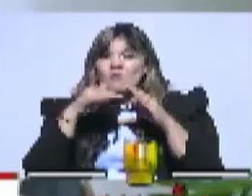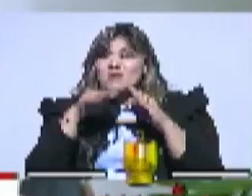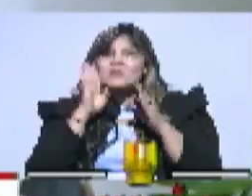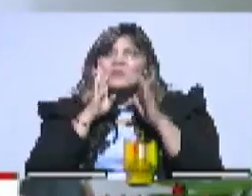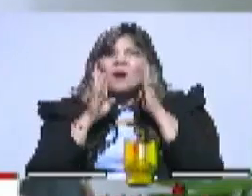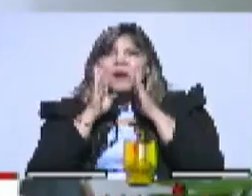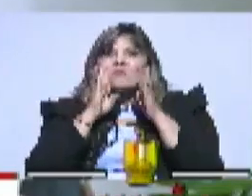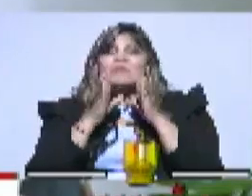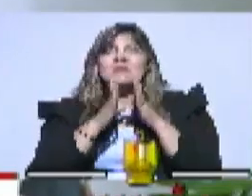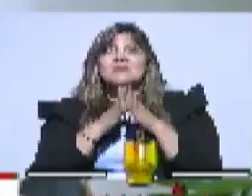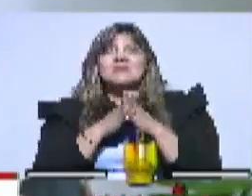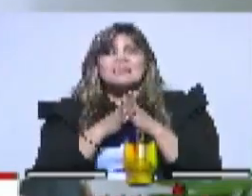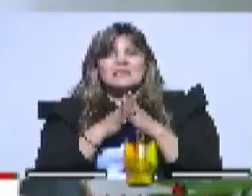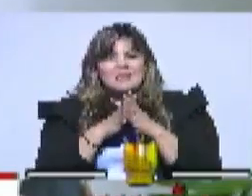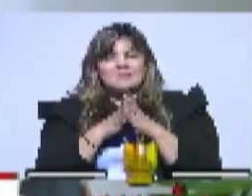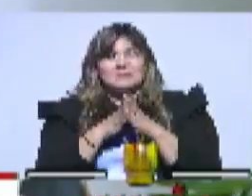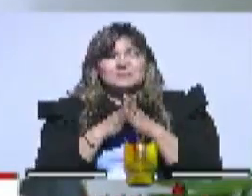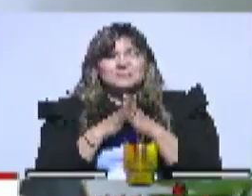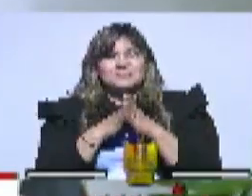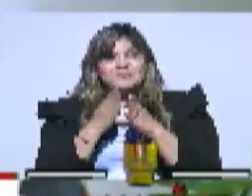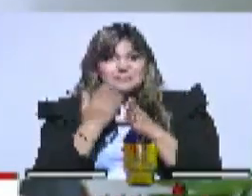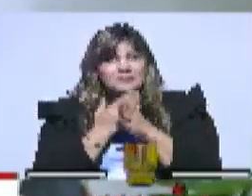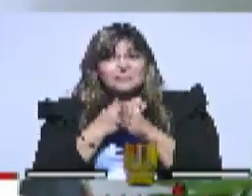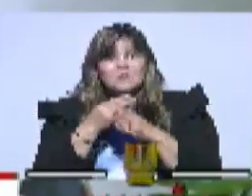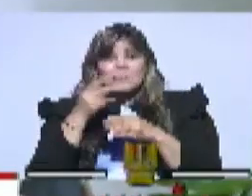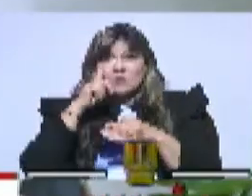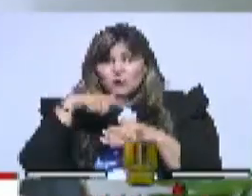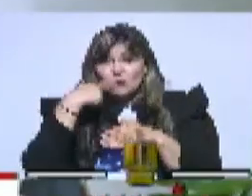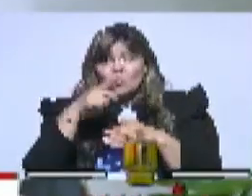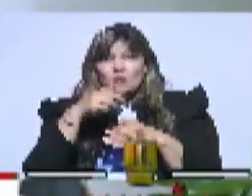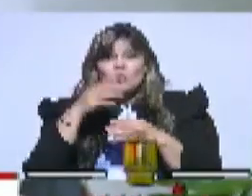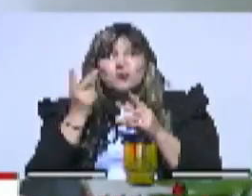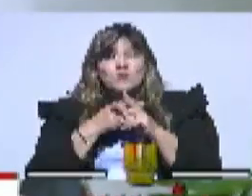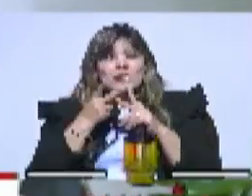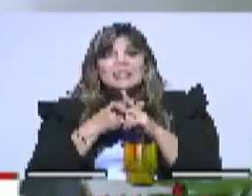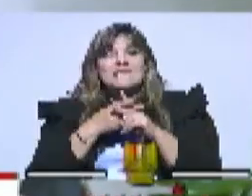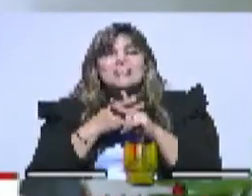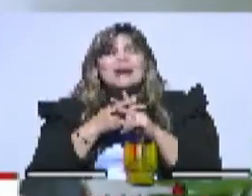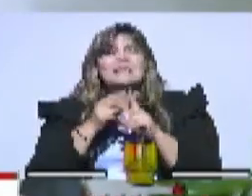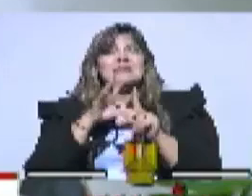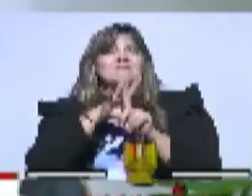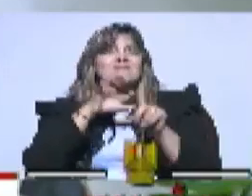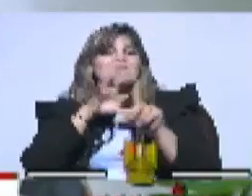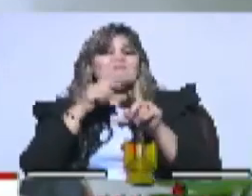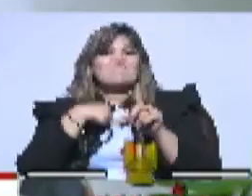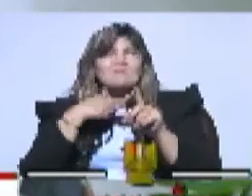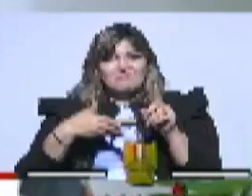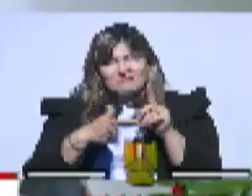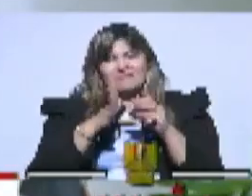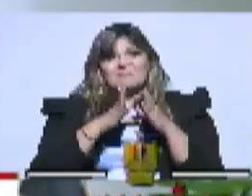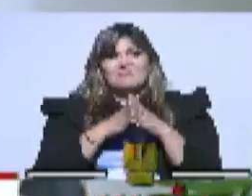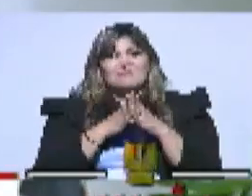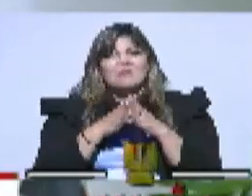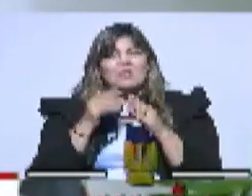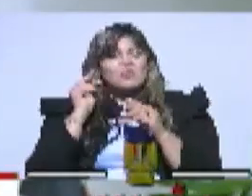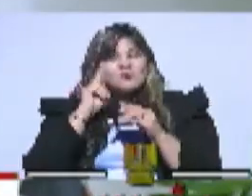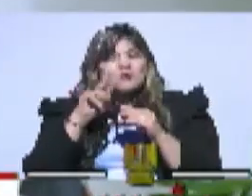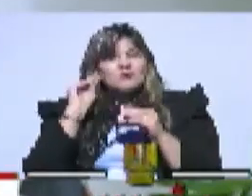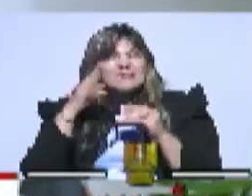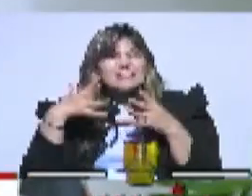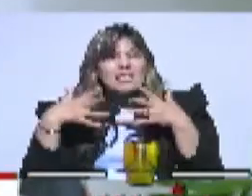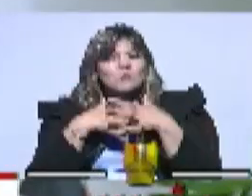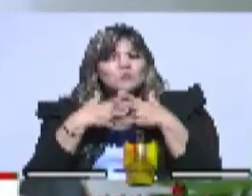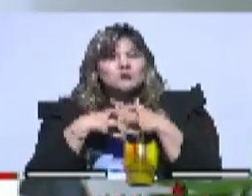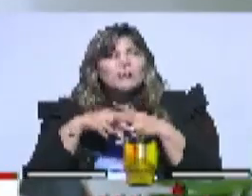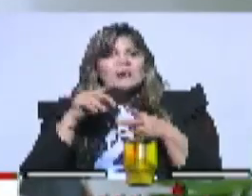صفحاتهم وينزلوا على مواقعهم التواصل الاجتماعي عشان يقولوا للناس كلها انزلوا واعملوا زينا. شفت إزاي مشاركة رجال الدين في